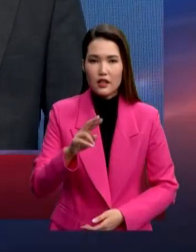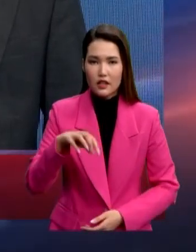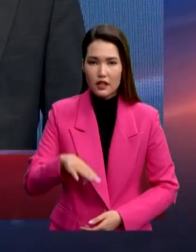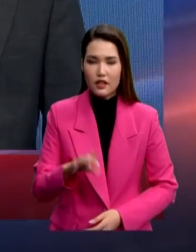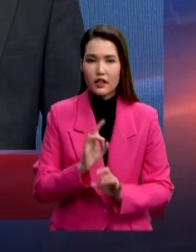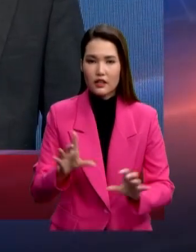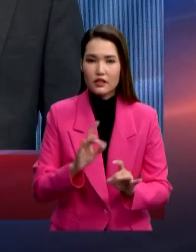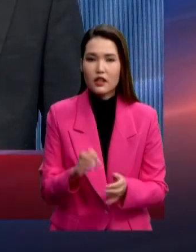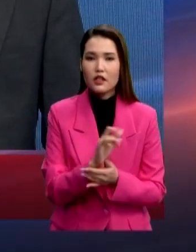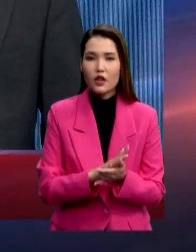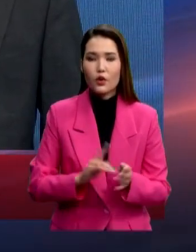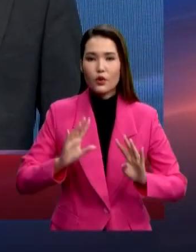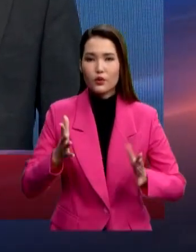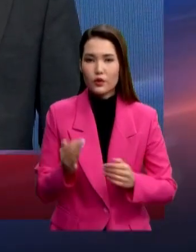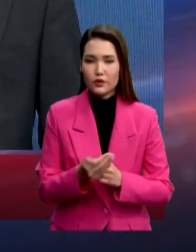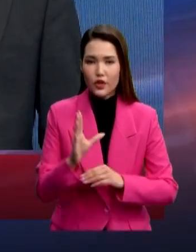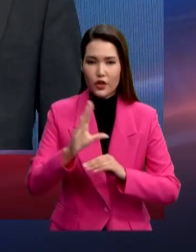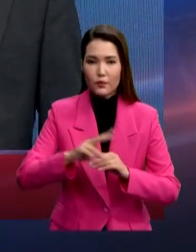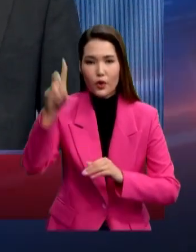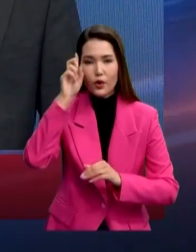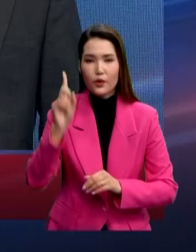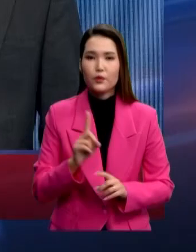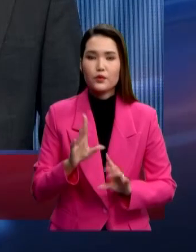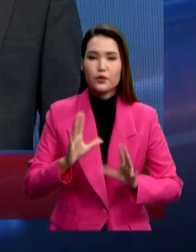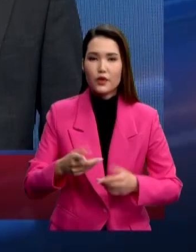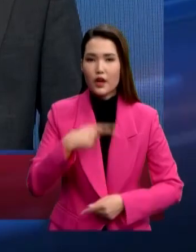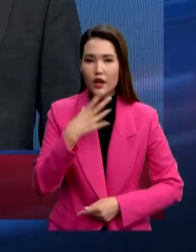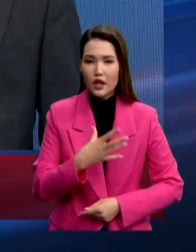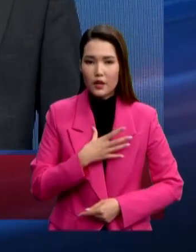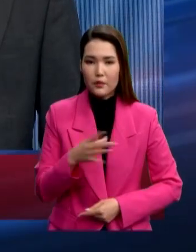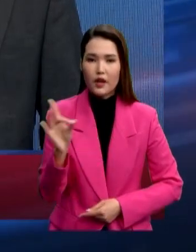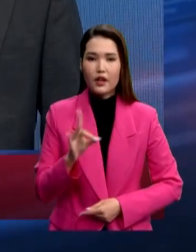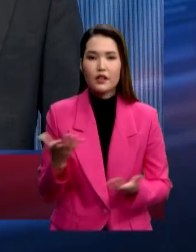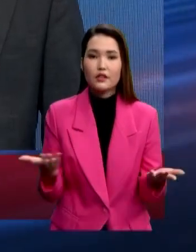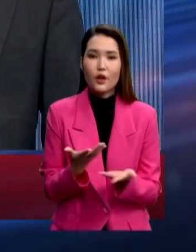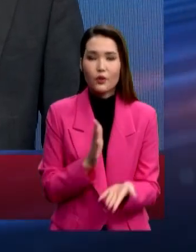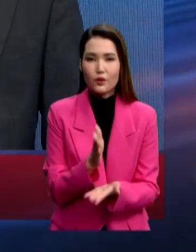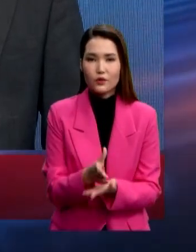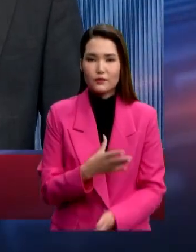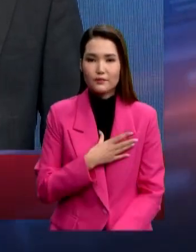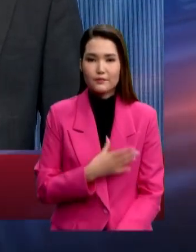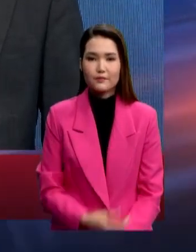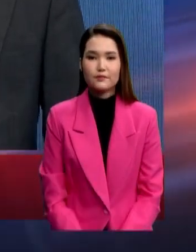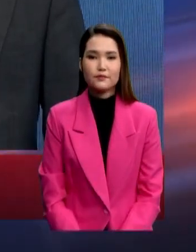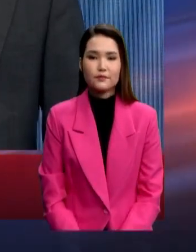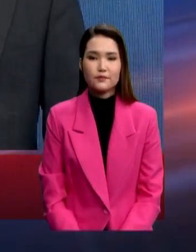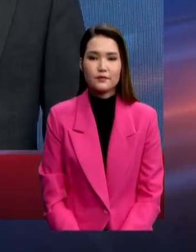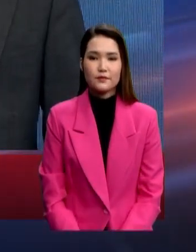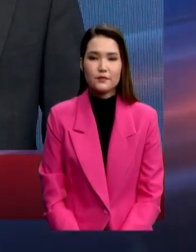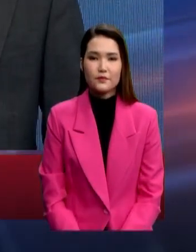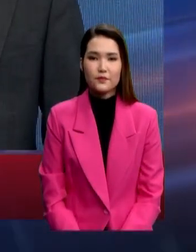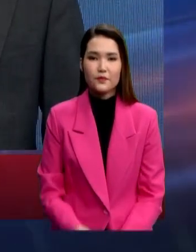дәл қазір байланыста. Саят, кеш жарық, үкіметтегілерге бүгін не көрінді? Шенділер нақты қай сұраққа келгенде шексіп қалды?